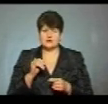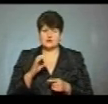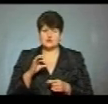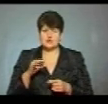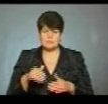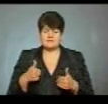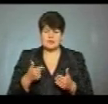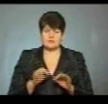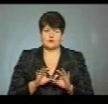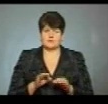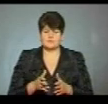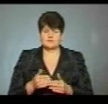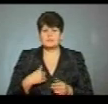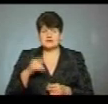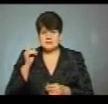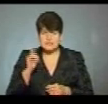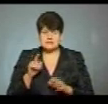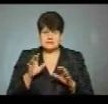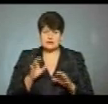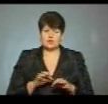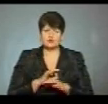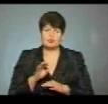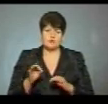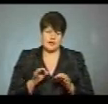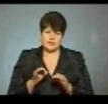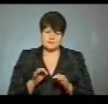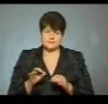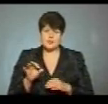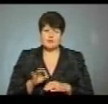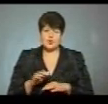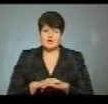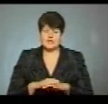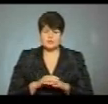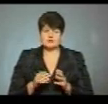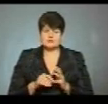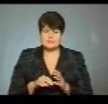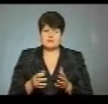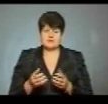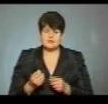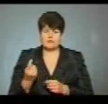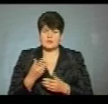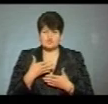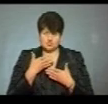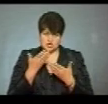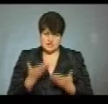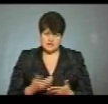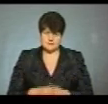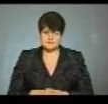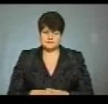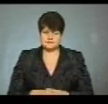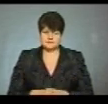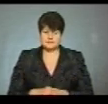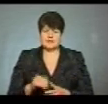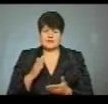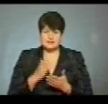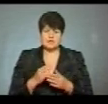прокоментував так. Як ми всі знаємо, законопроект про ринок землі прийнятий в першому читанні. І